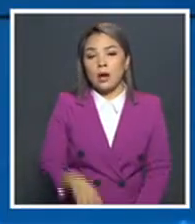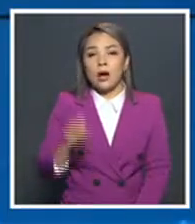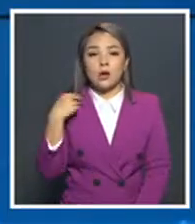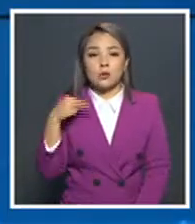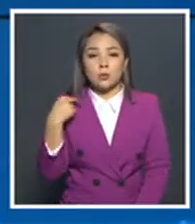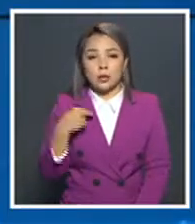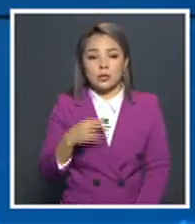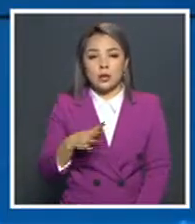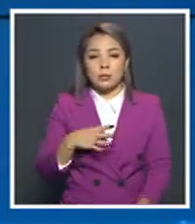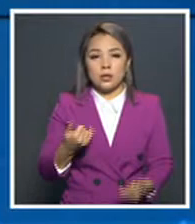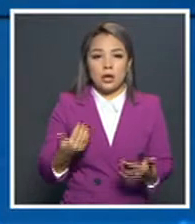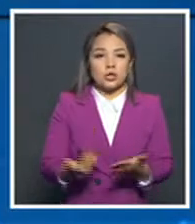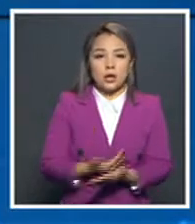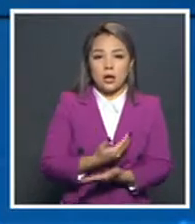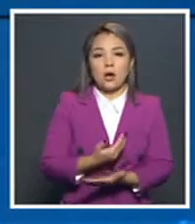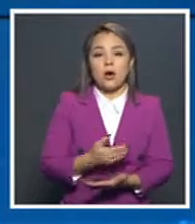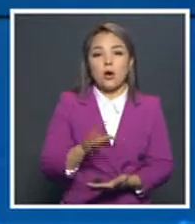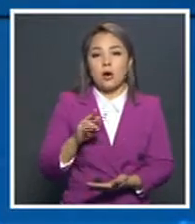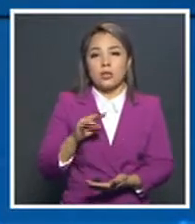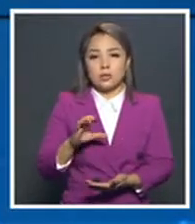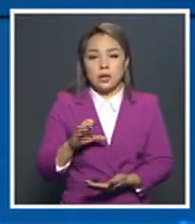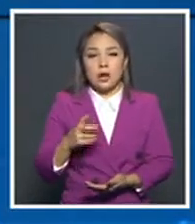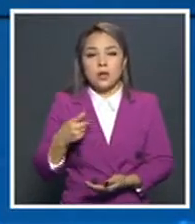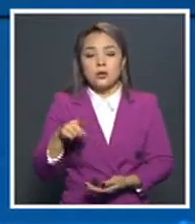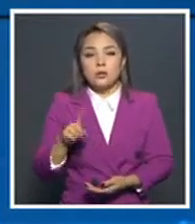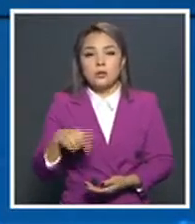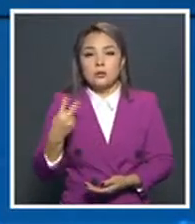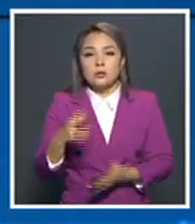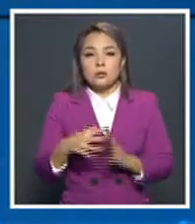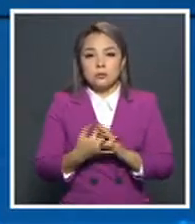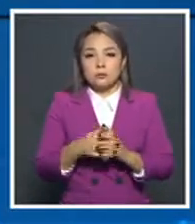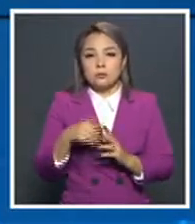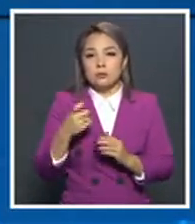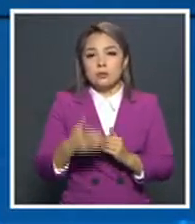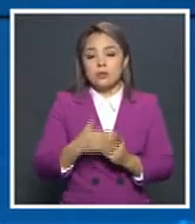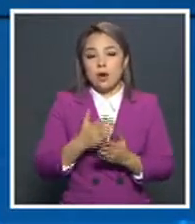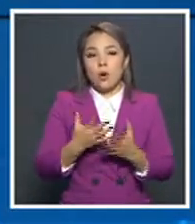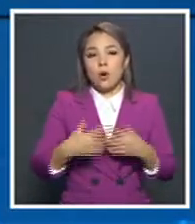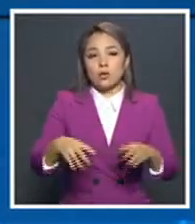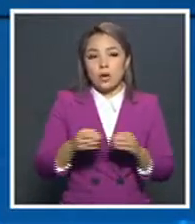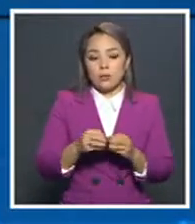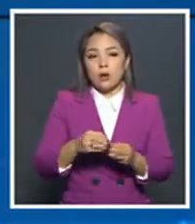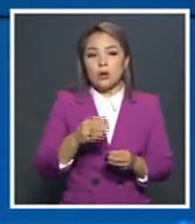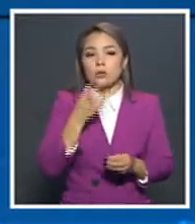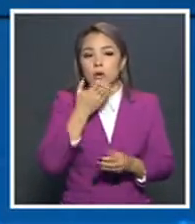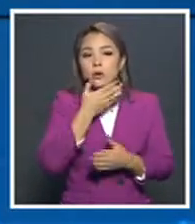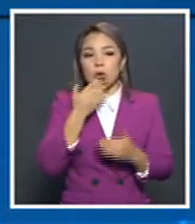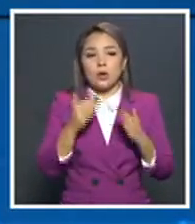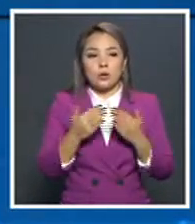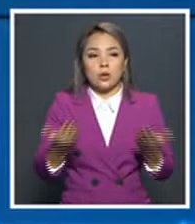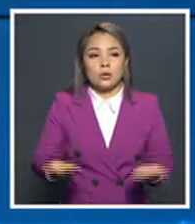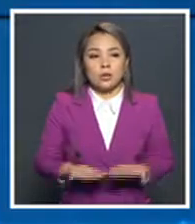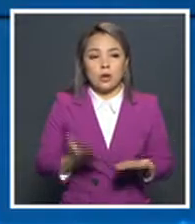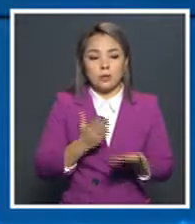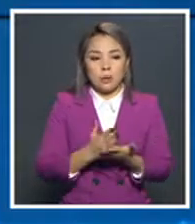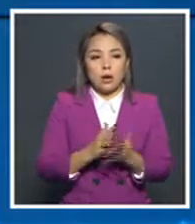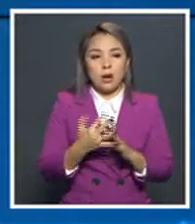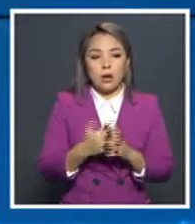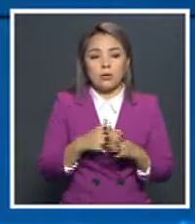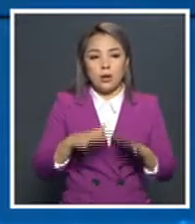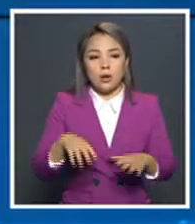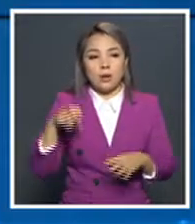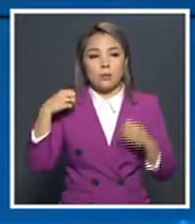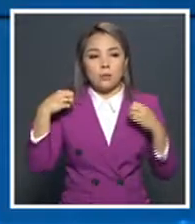Ақтөбенің іргесіндегі жаңа қоныс 2 ауылында жүзден аса отбасы жылуы жоқ үйде тұрып жатыр. Ауылға жарықтың